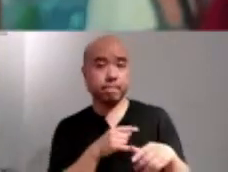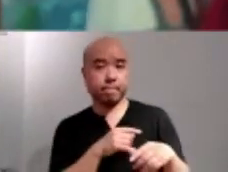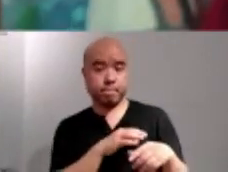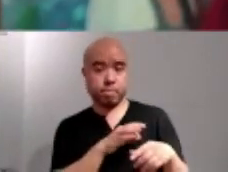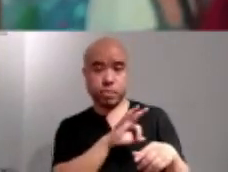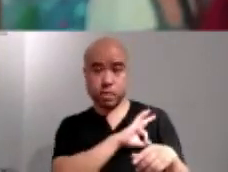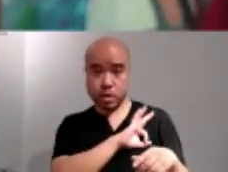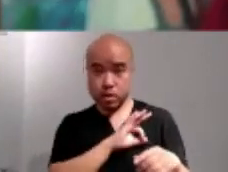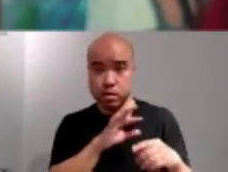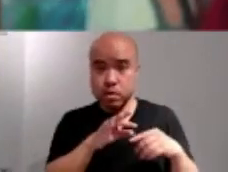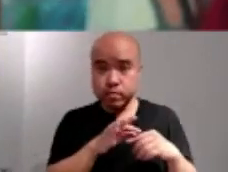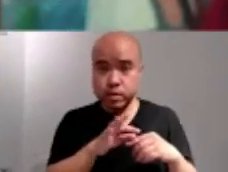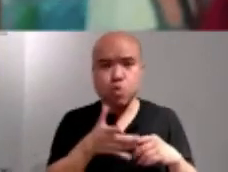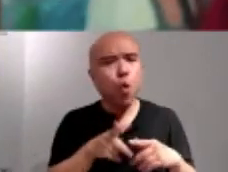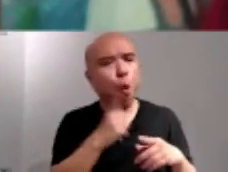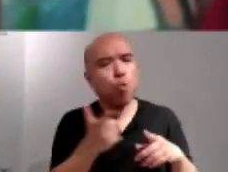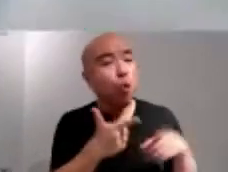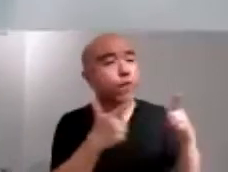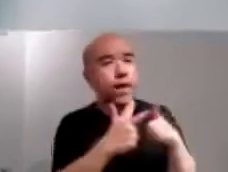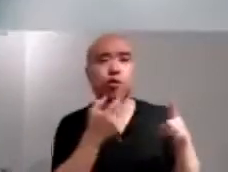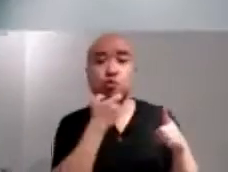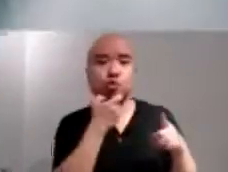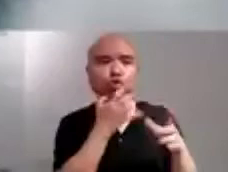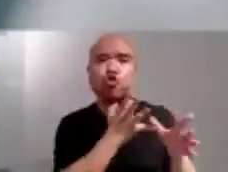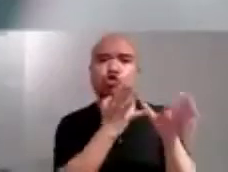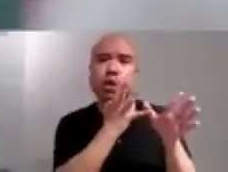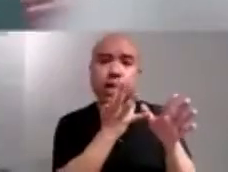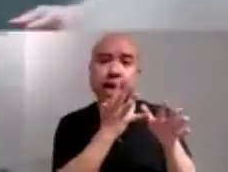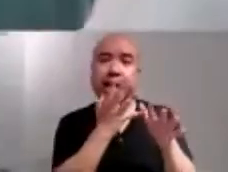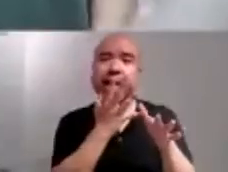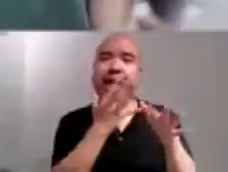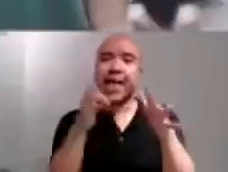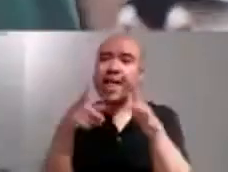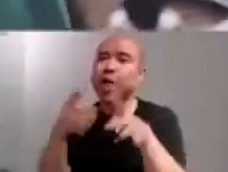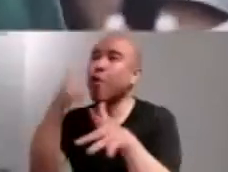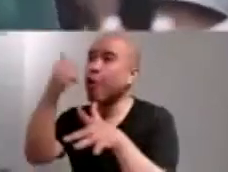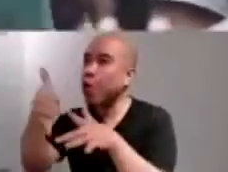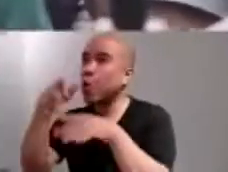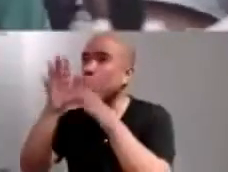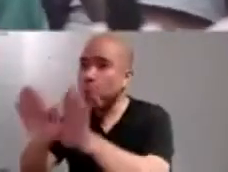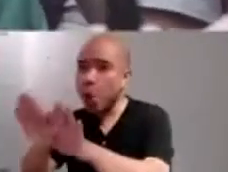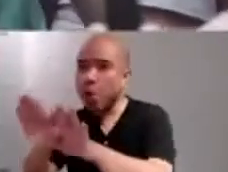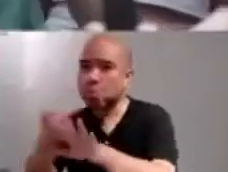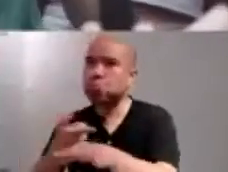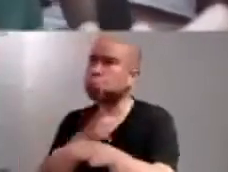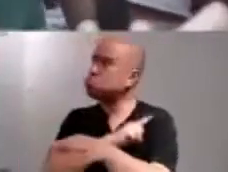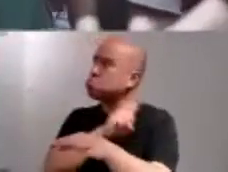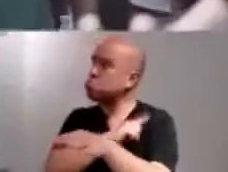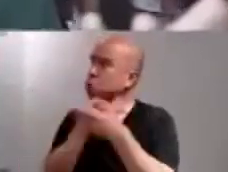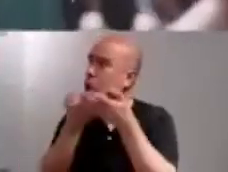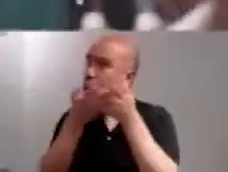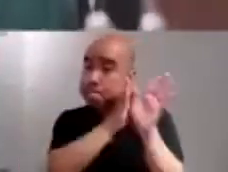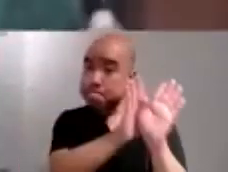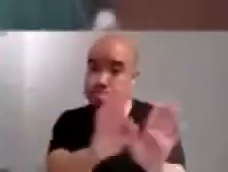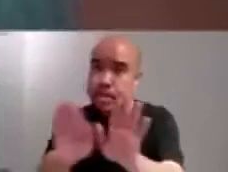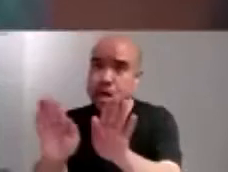合，又喜欢去旅行，又喜欢做一些有意义的工作的朋友走在一起，可不可以用我们的力量来做一些又和旅游有关